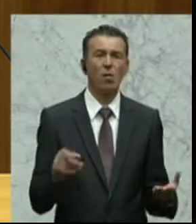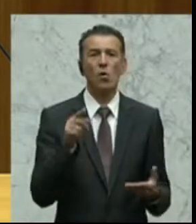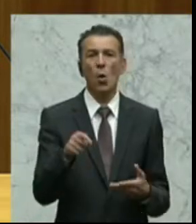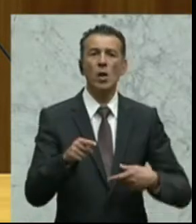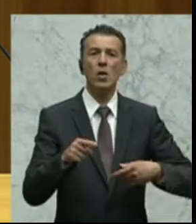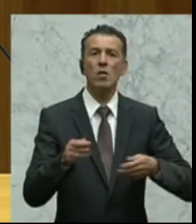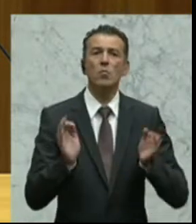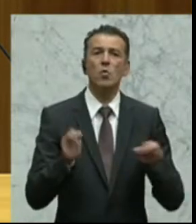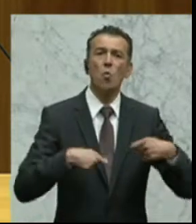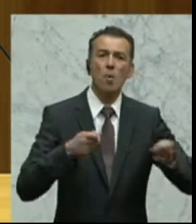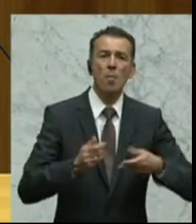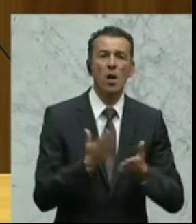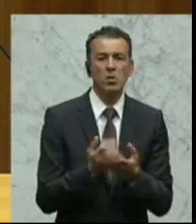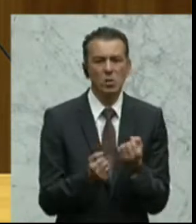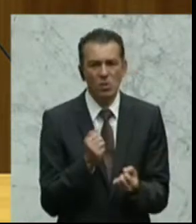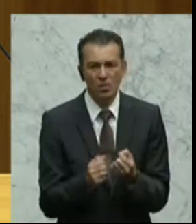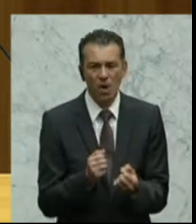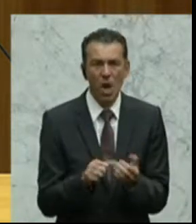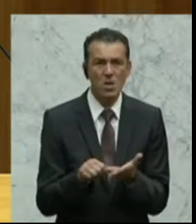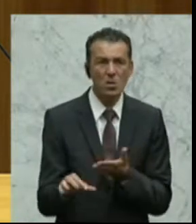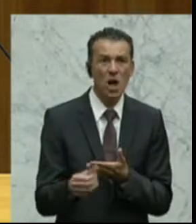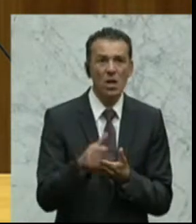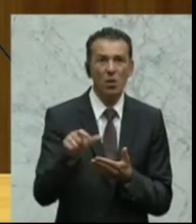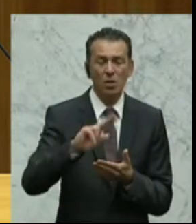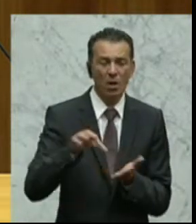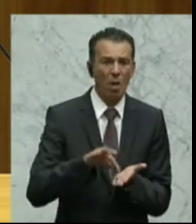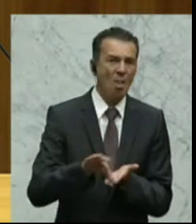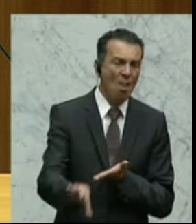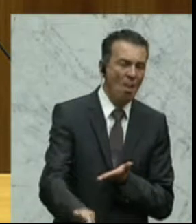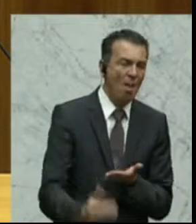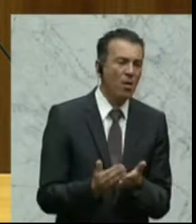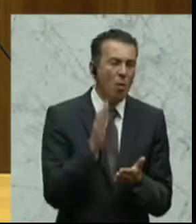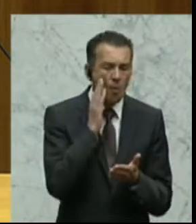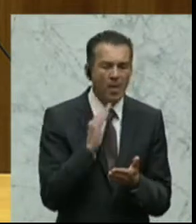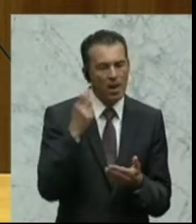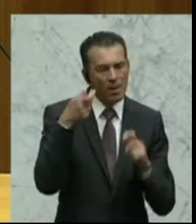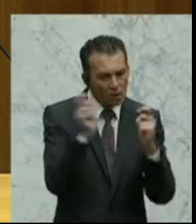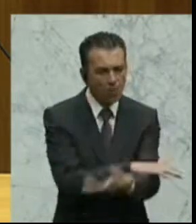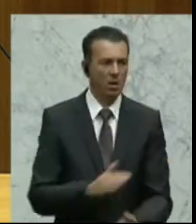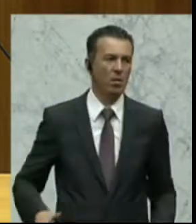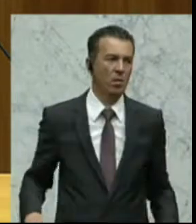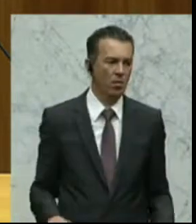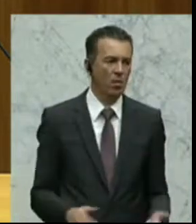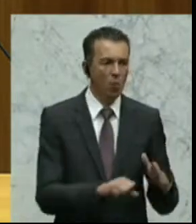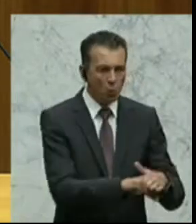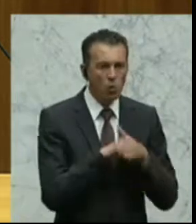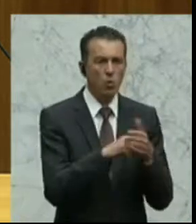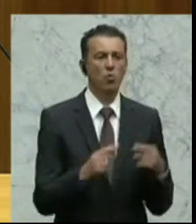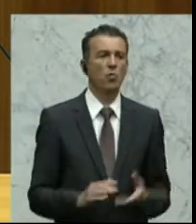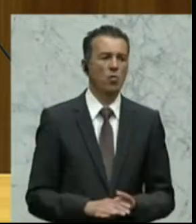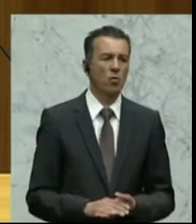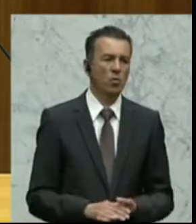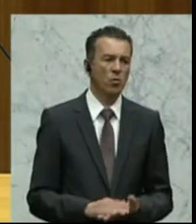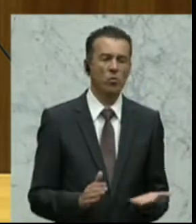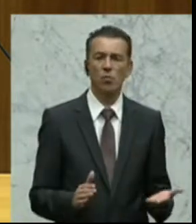sich schon schwer tun, die 100 Euro zu zahlen. Und daher bitte ich Sie um eine Kurskorrektur. Drehen Sie es um, unterstützen Sie uns und wenn wir Mehrheit hier haben, können